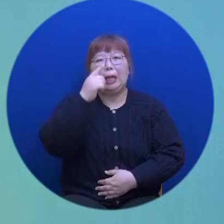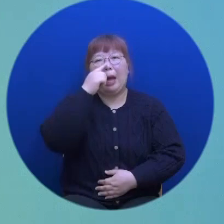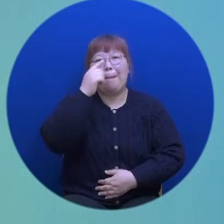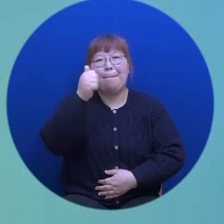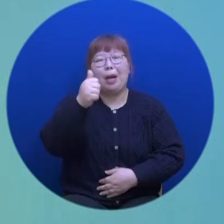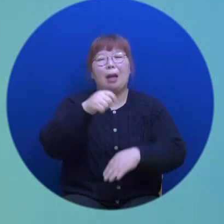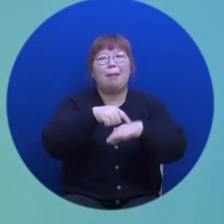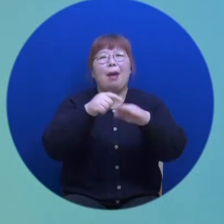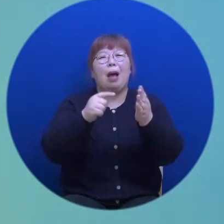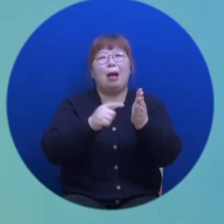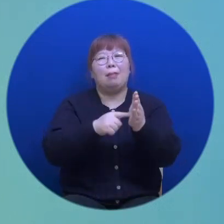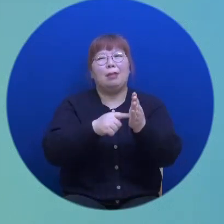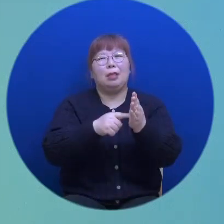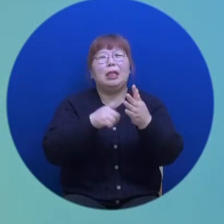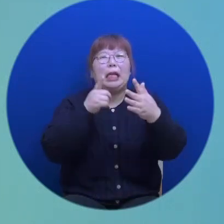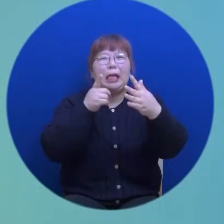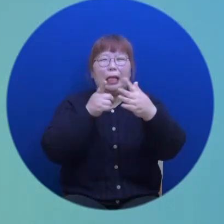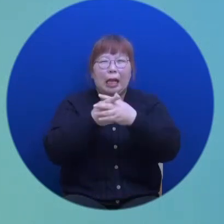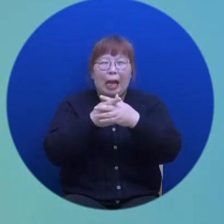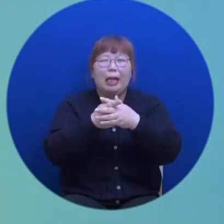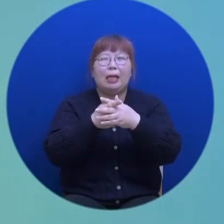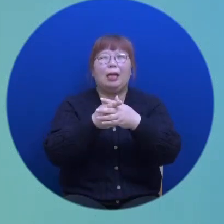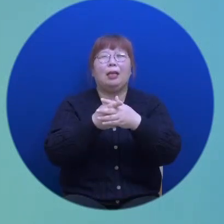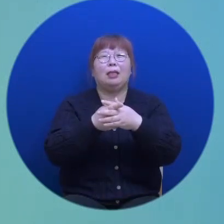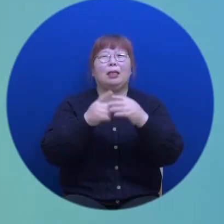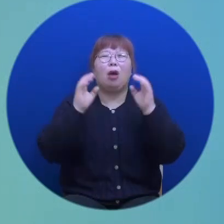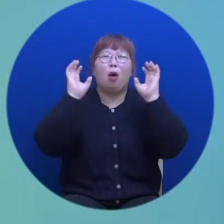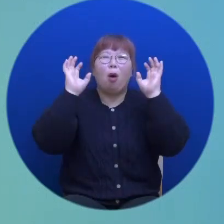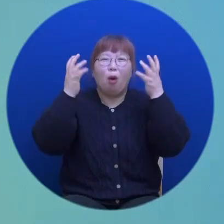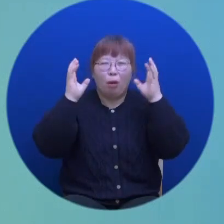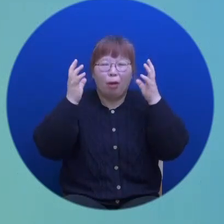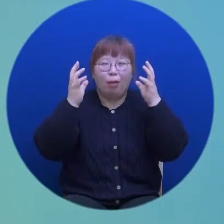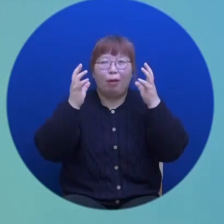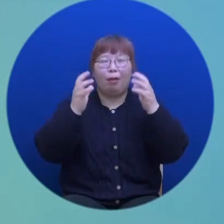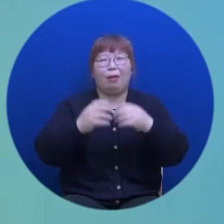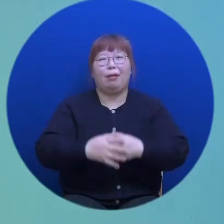마음을 알기에는 조금 어렸던 것 같아요.